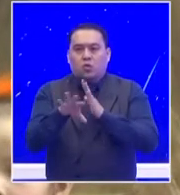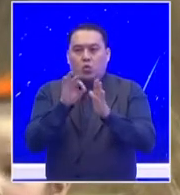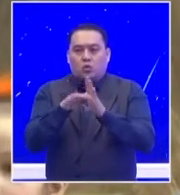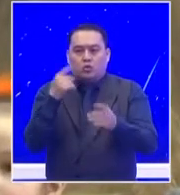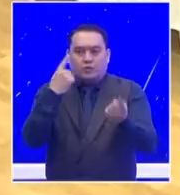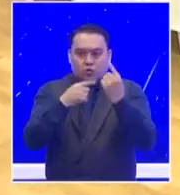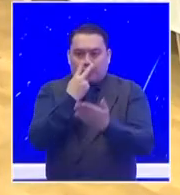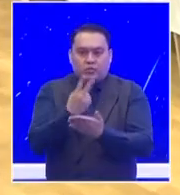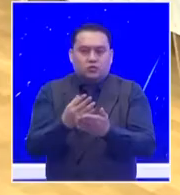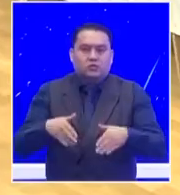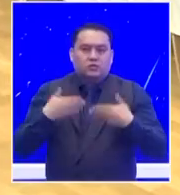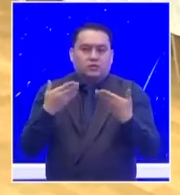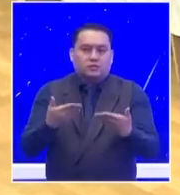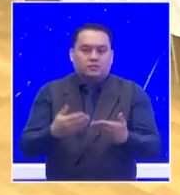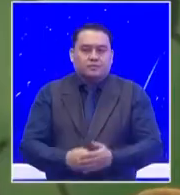өнер көрсетеді.